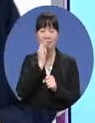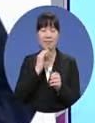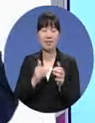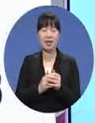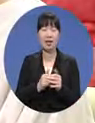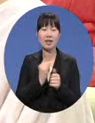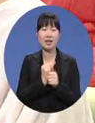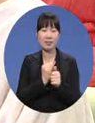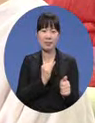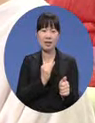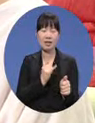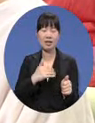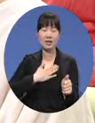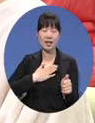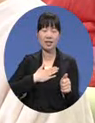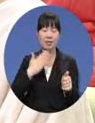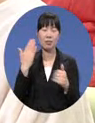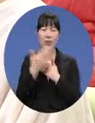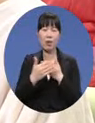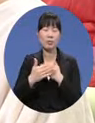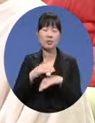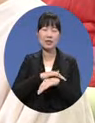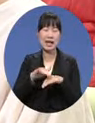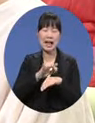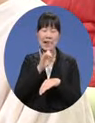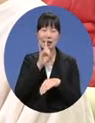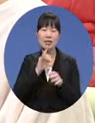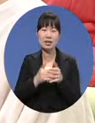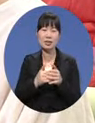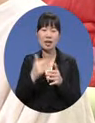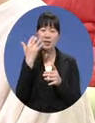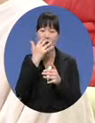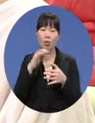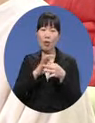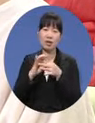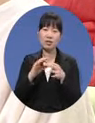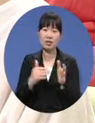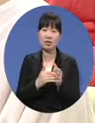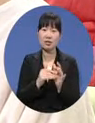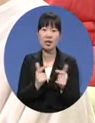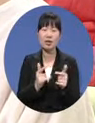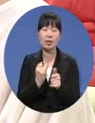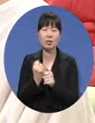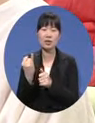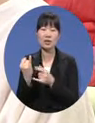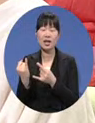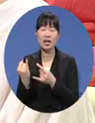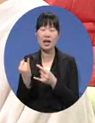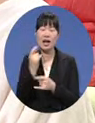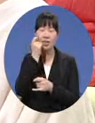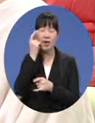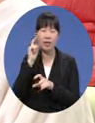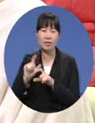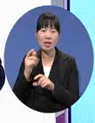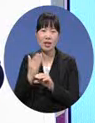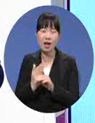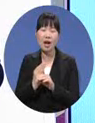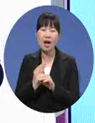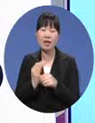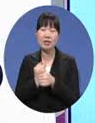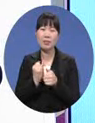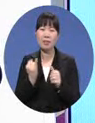남편이 자기 몸으로는 안 되는데 그렇다고 성이 끝난 거 아니죠. 부인한테 한 달을 고민하다가 얘기한 게